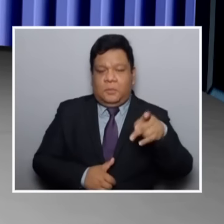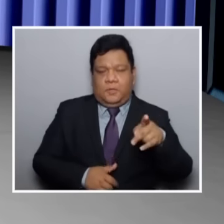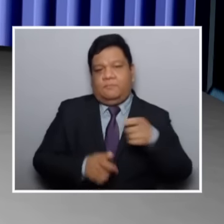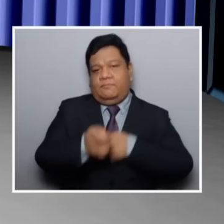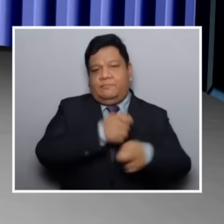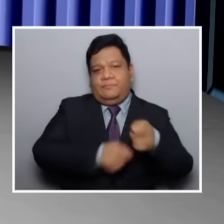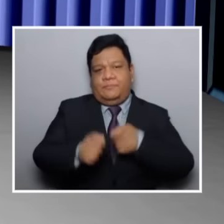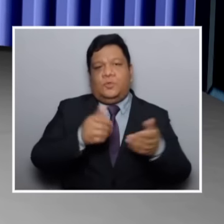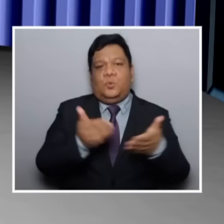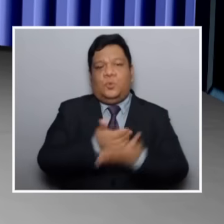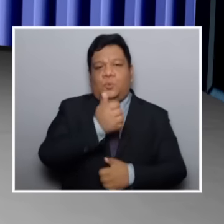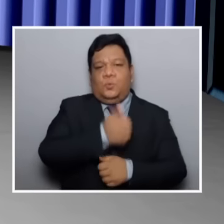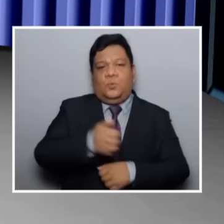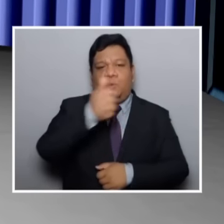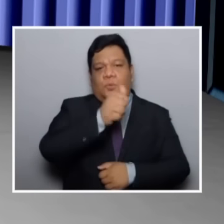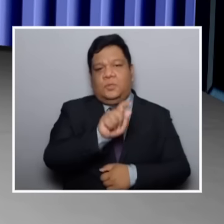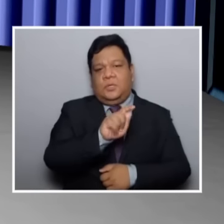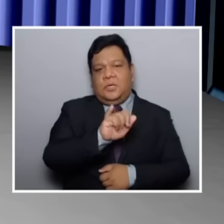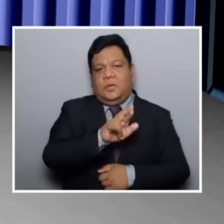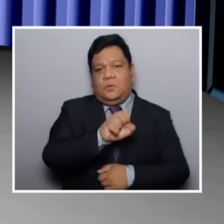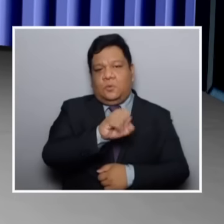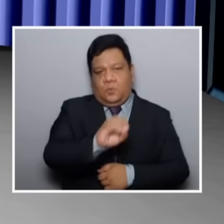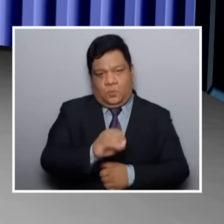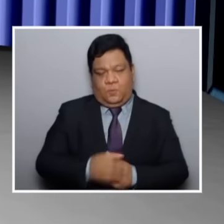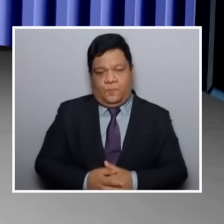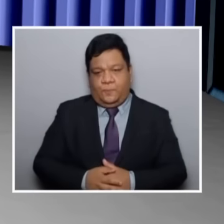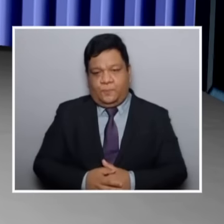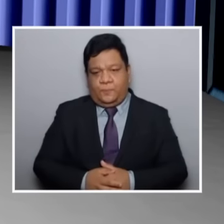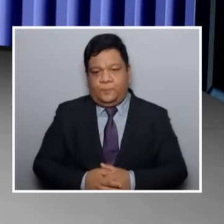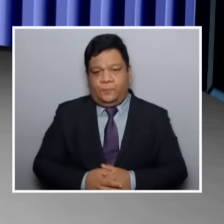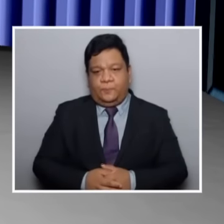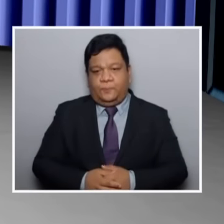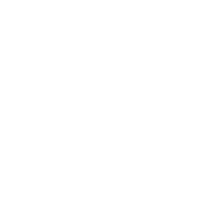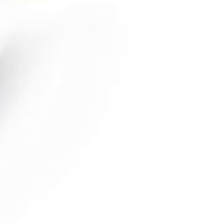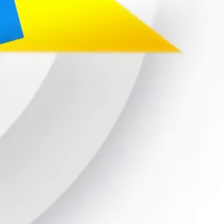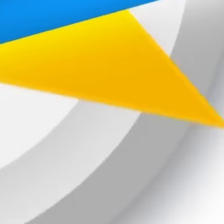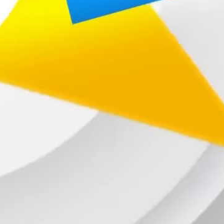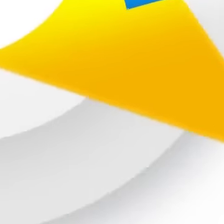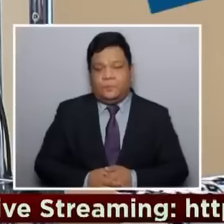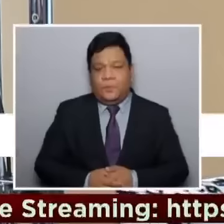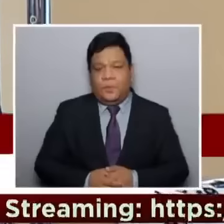ang liderato ni Tirso Cruz III. Nagpapatrol, Mario Dumawal.